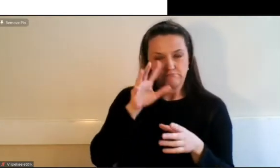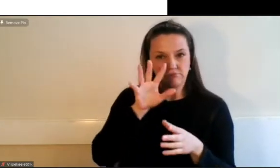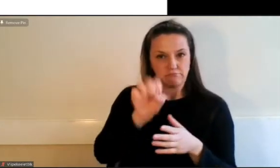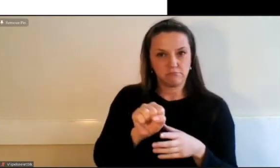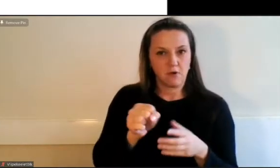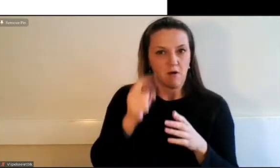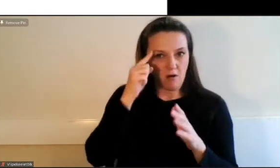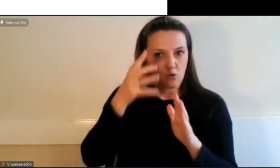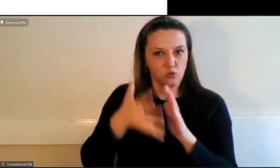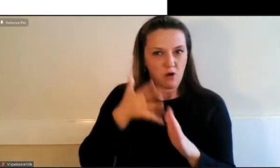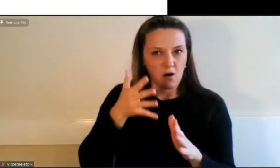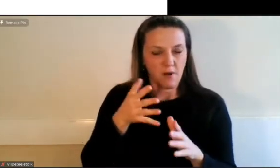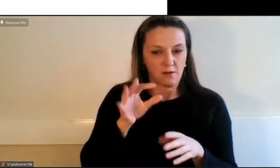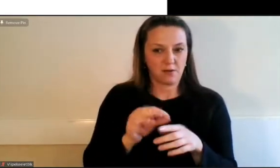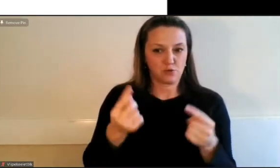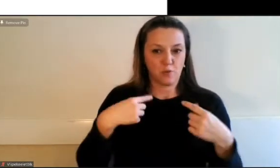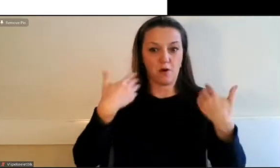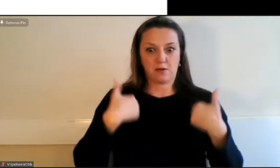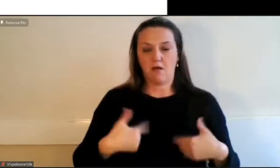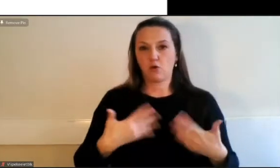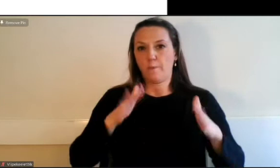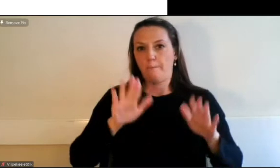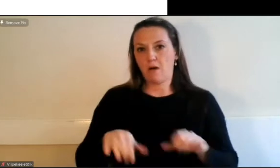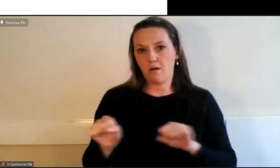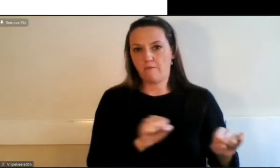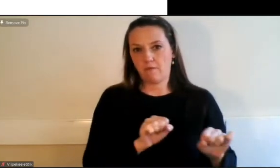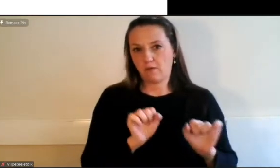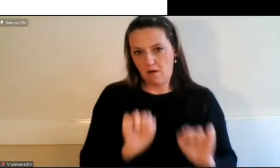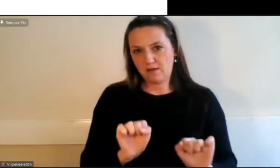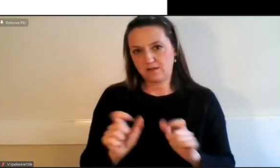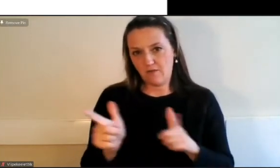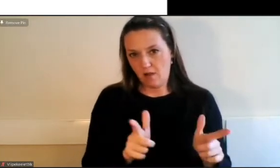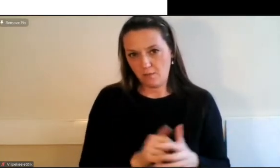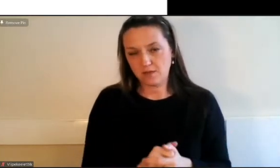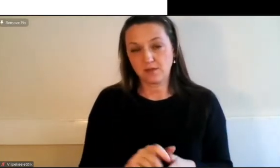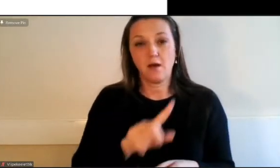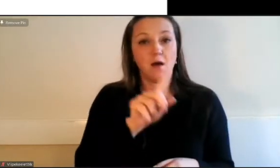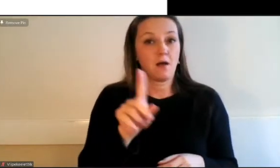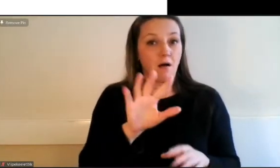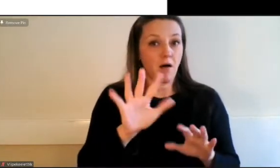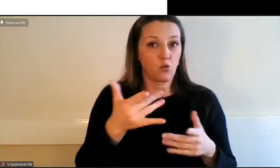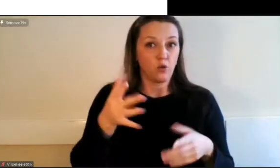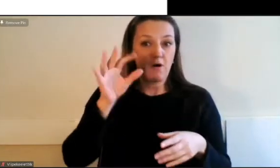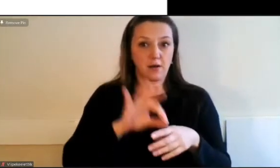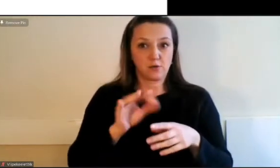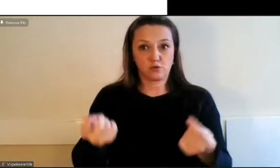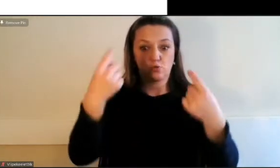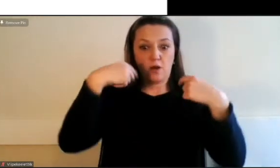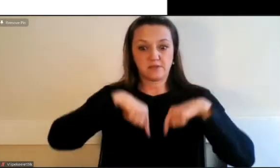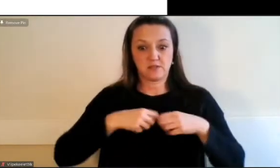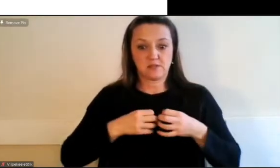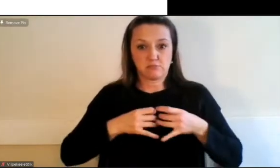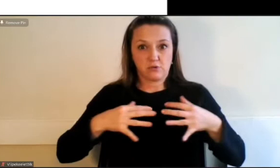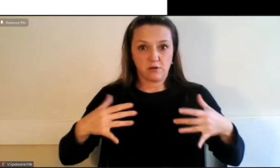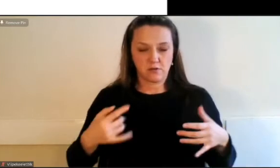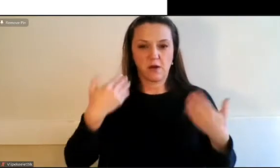surma või sellised, mis põhjustavad järglastele tõsiseid tervisekahjustusi. Lihtsate nohu, mis kestab